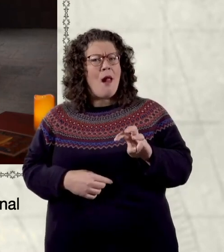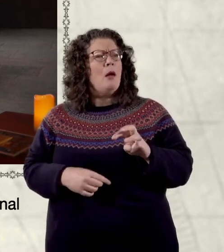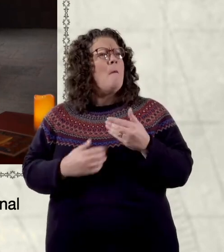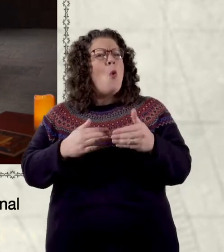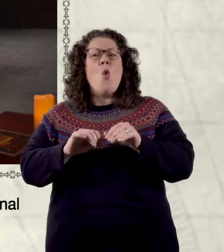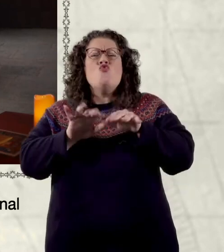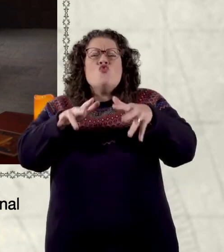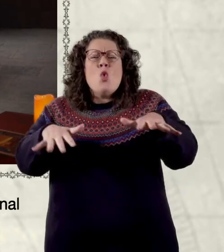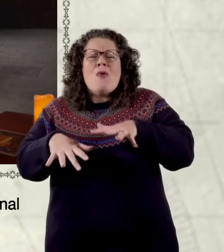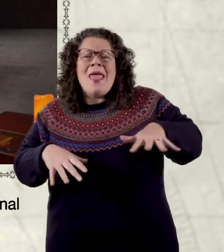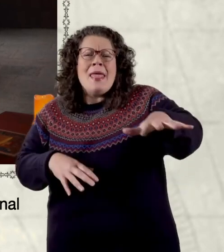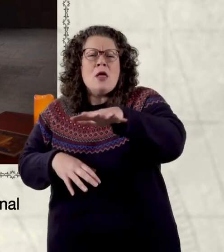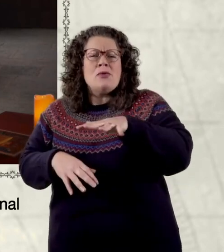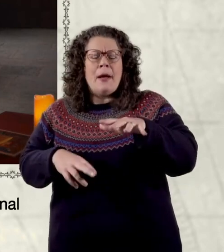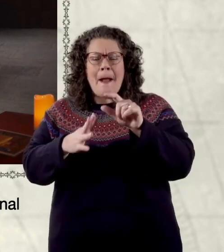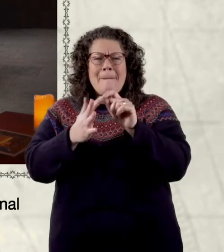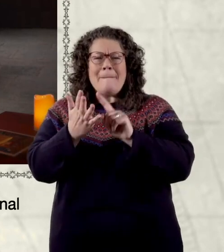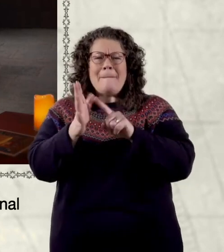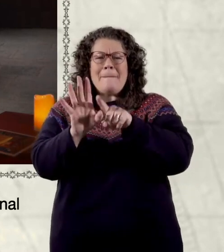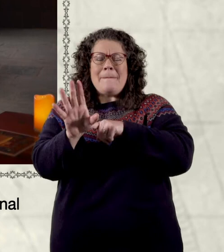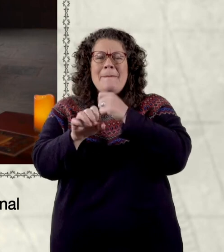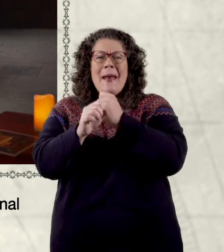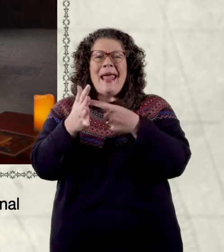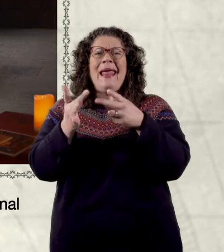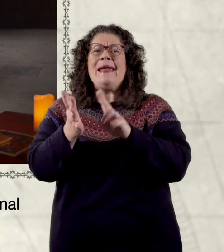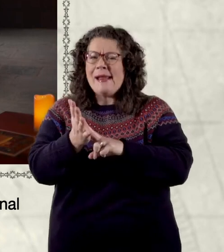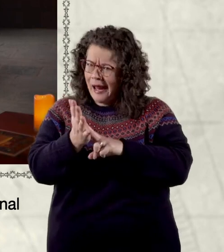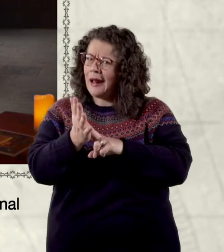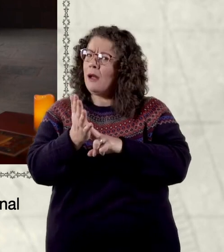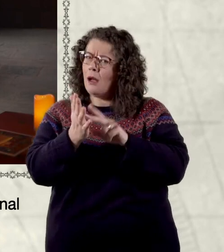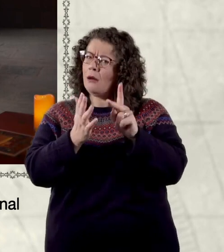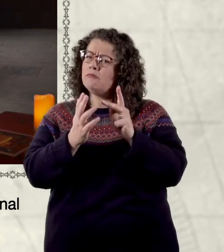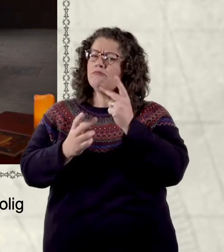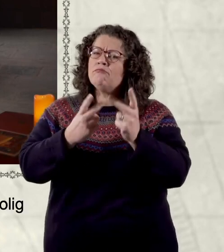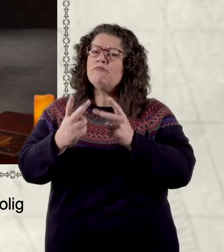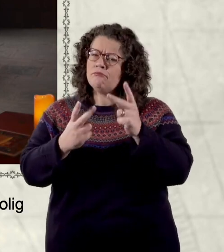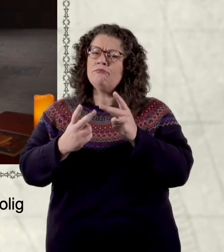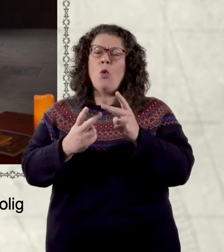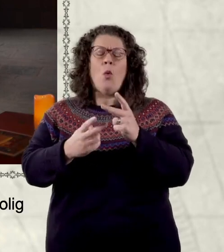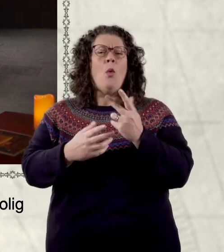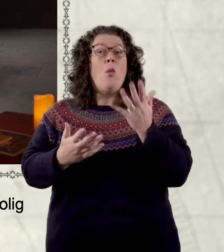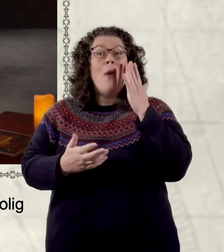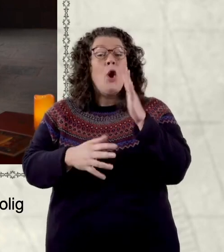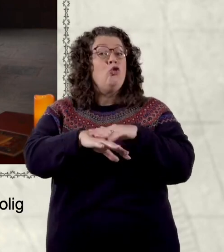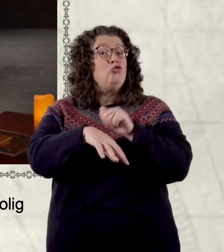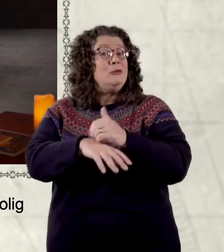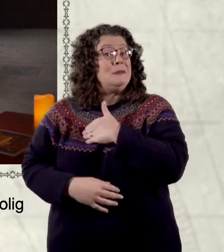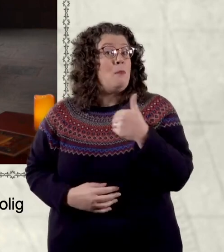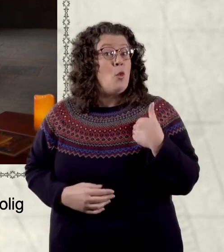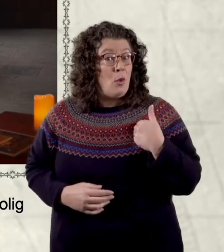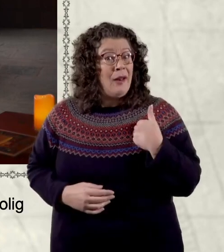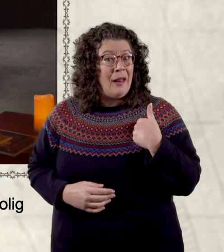bydde gwasanaeth plygain yn cael ei gynnal bob bore Nadolig. Canu plygain yw un o'n